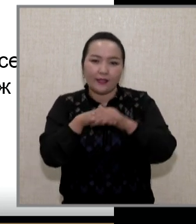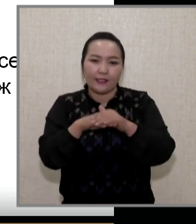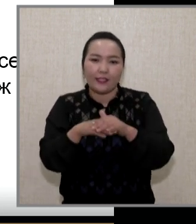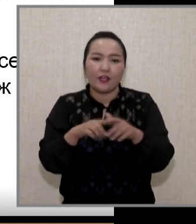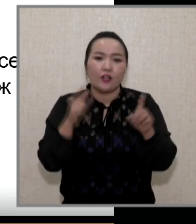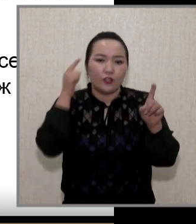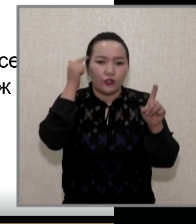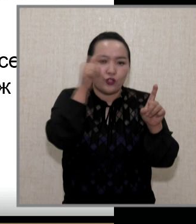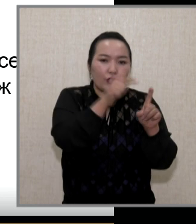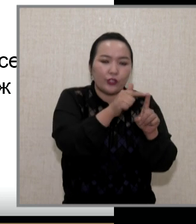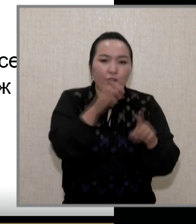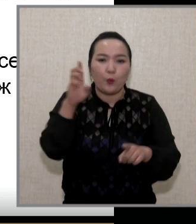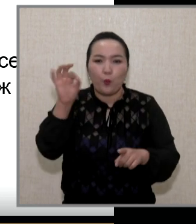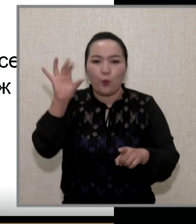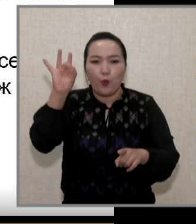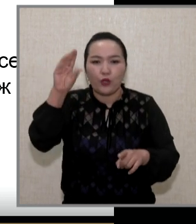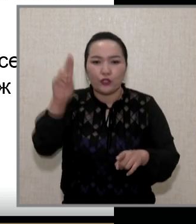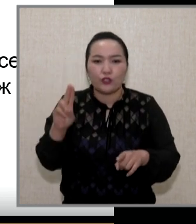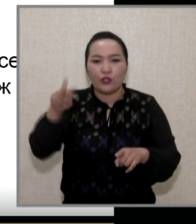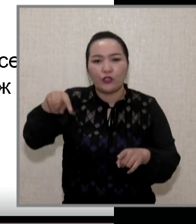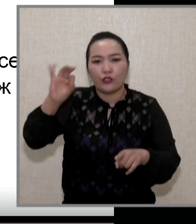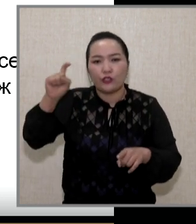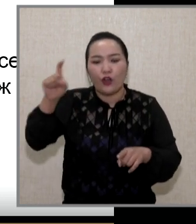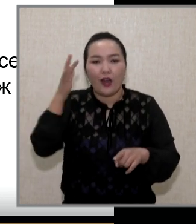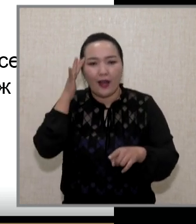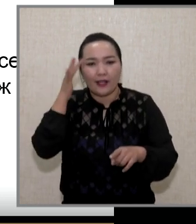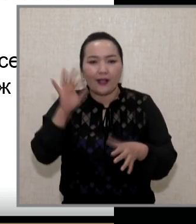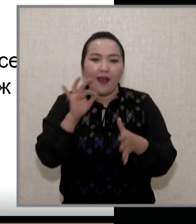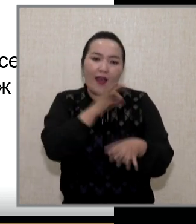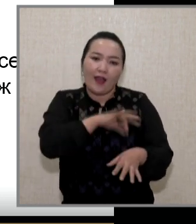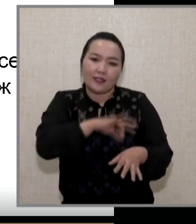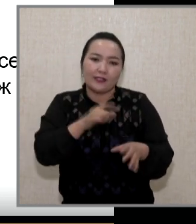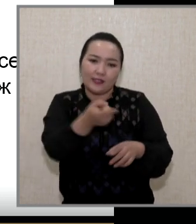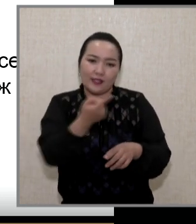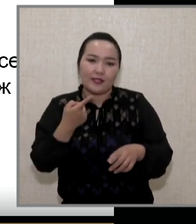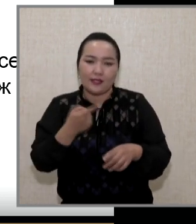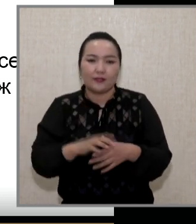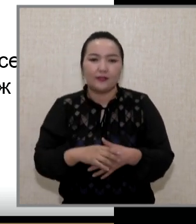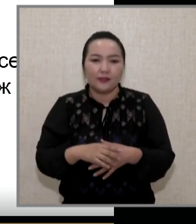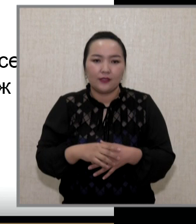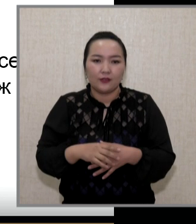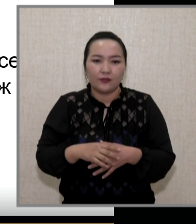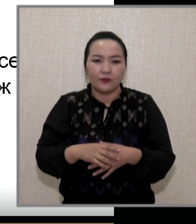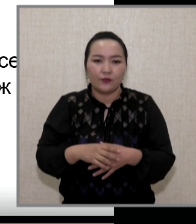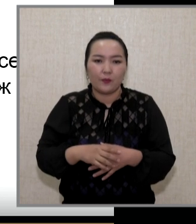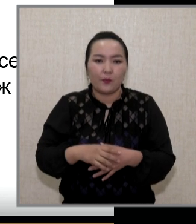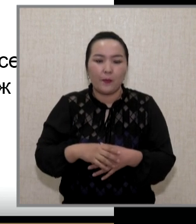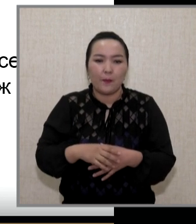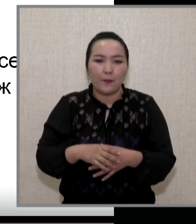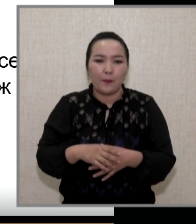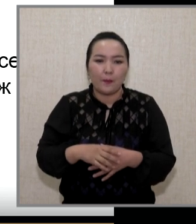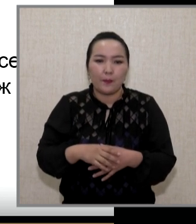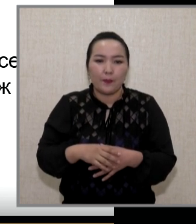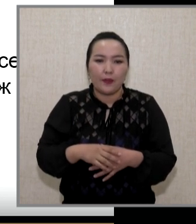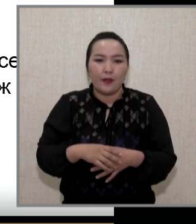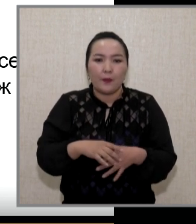олон уламжлалт аргуудыг амьдралдаа хэрэгжүүлж ирсэн байдаг. За үүний нэг нь бол борцлох арга. За манай хүүхдүүд маань борцлох аргын тухай